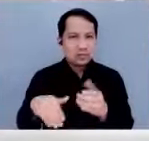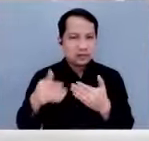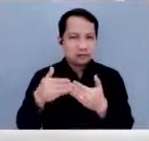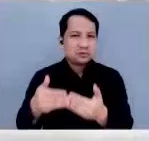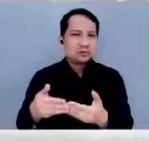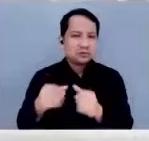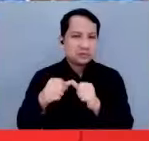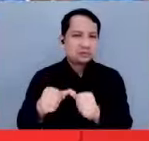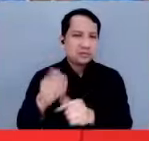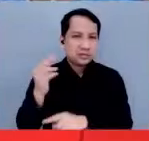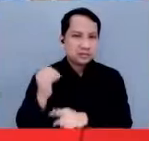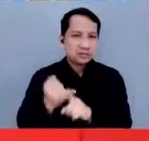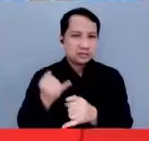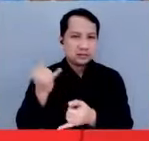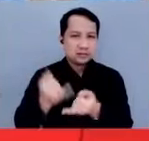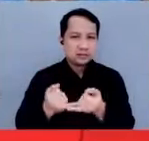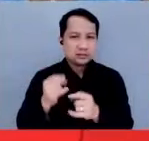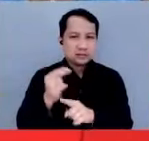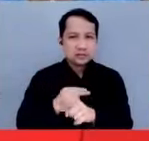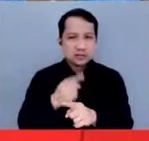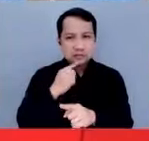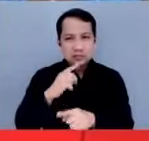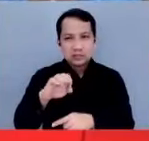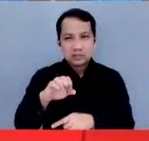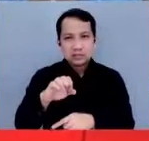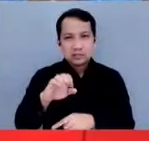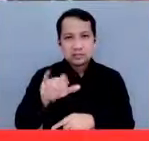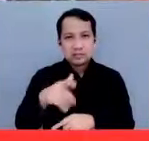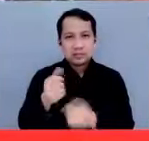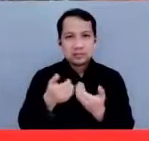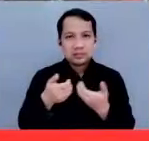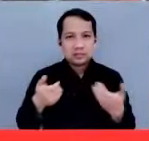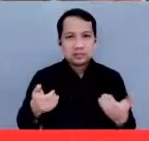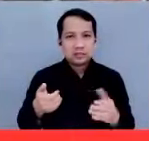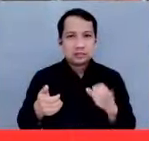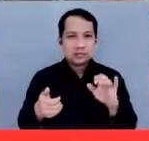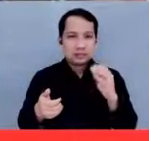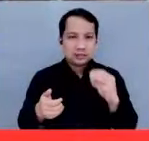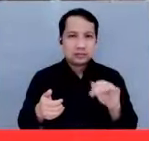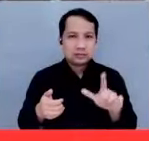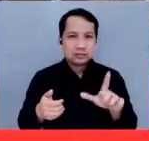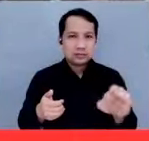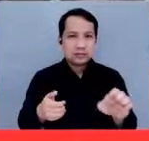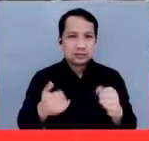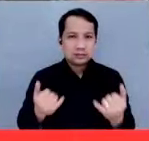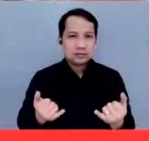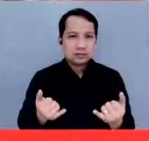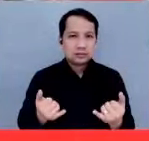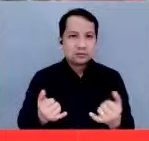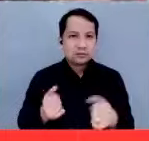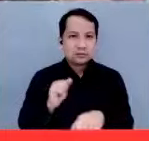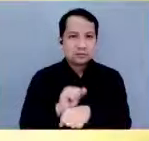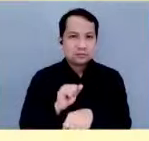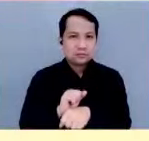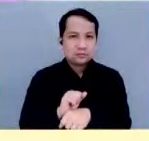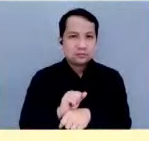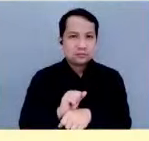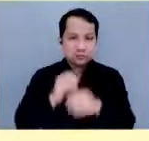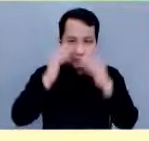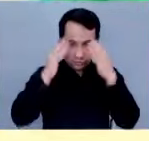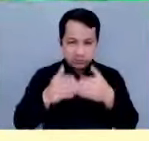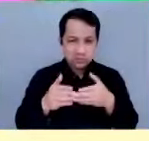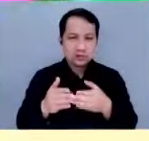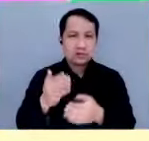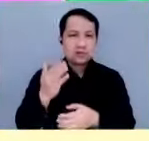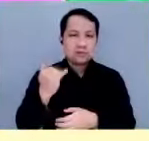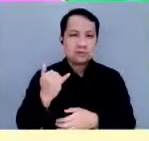Last November lang nang kumpirmahin ni Elijah na hiwalay na sila ni Miles. Pero sa ngayon, work mode muna si Miles. Dahil bukod